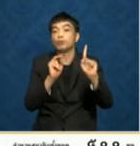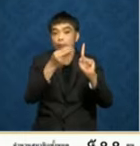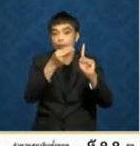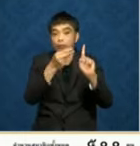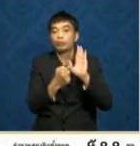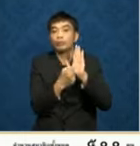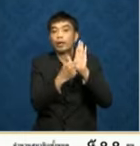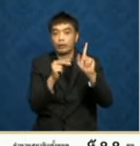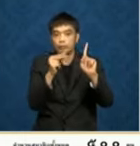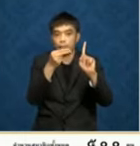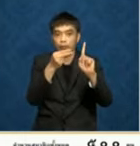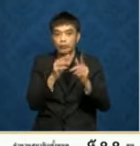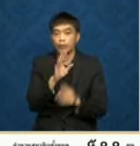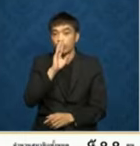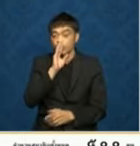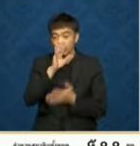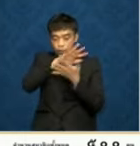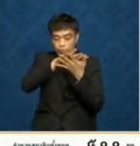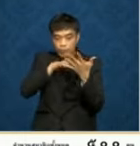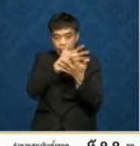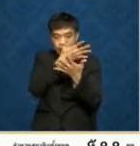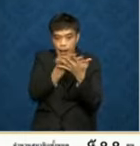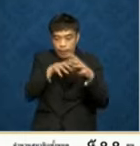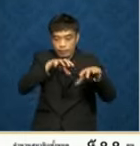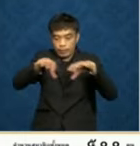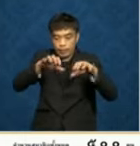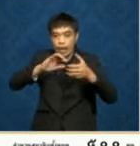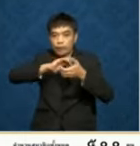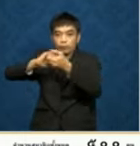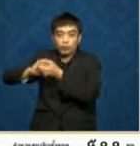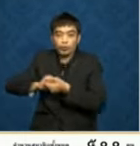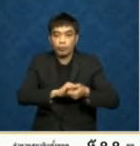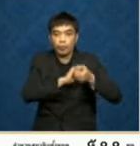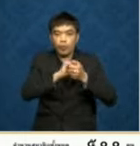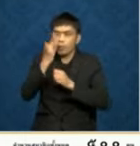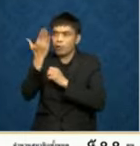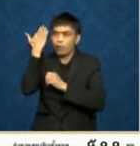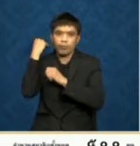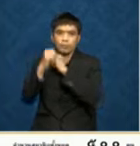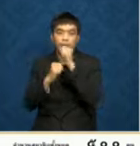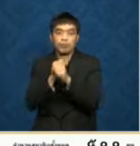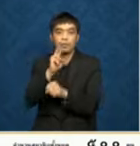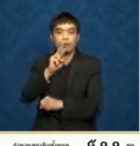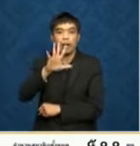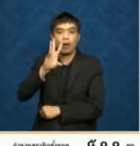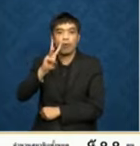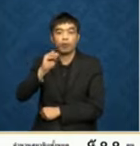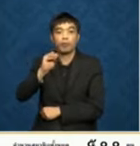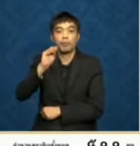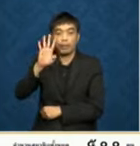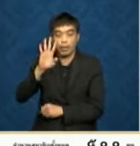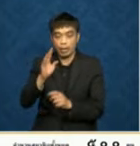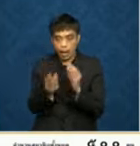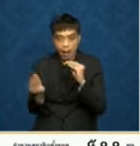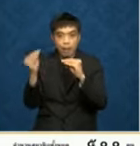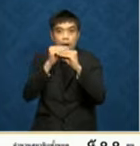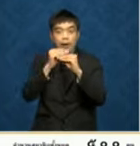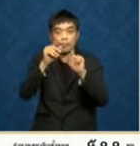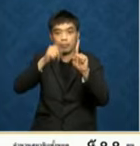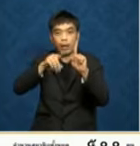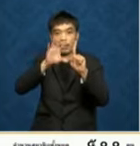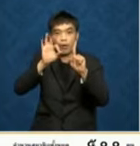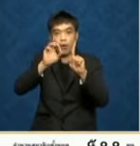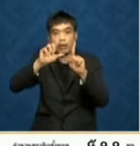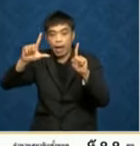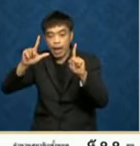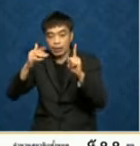เช่เดนกภาภาภาศ ถึเราจะมีแผนบุรนาการรฐบาดิจิตัมาตั้งงบ 64ได้รบงบประมาณเพิ่มจั 1,900 ลาน Yang periodจน